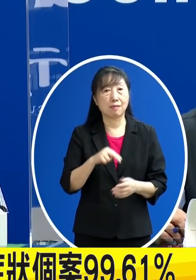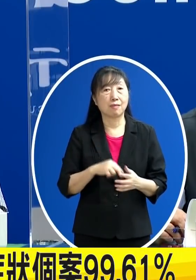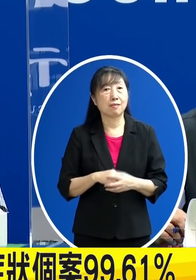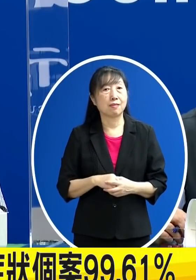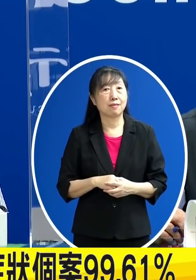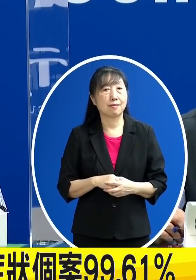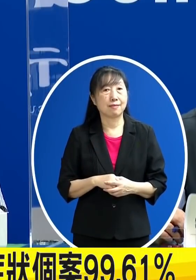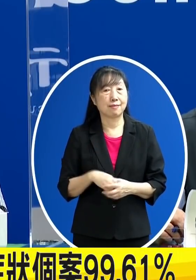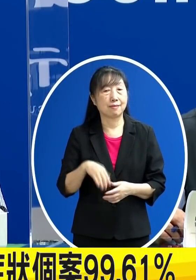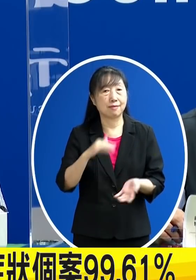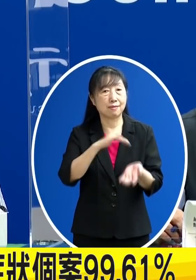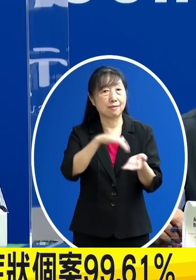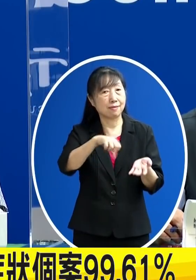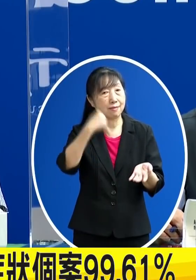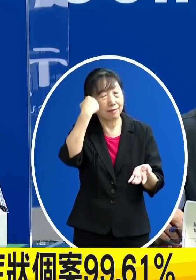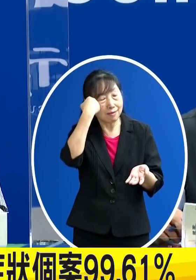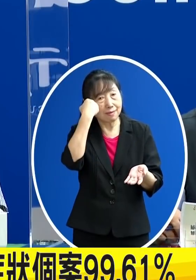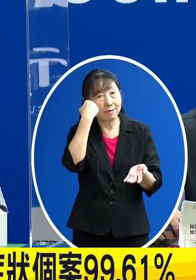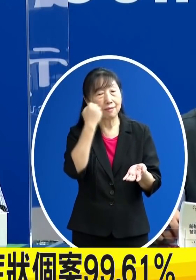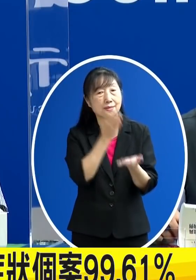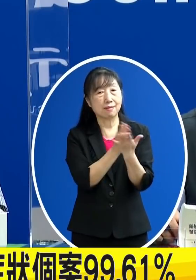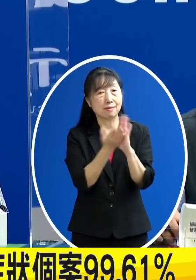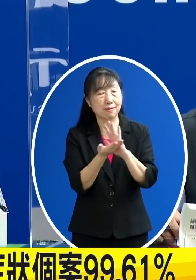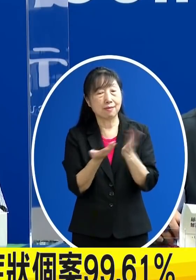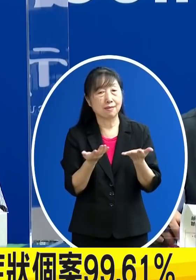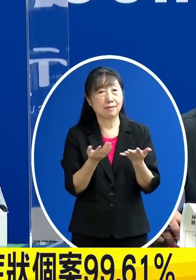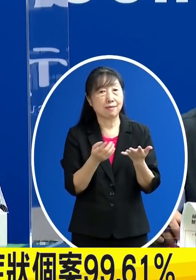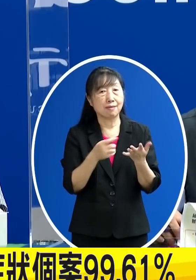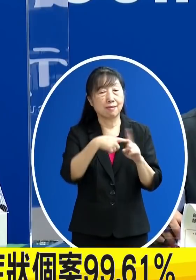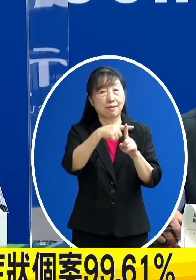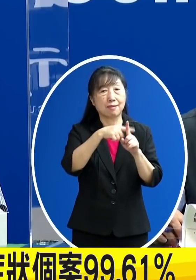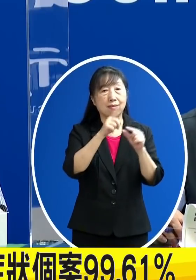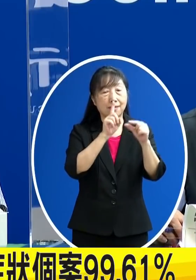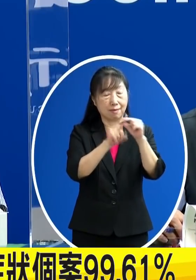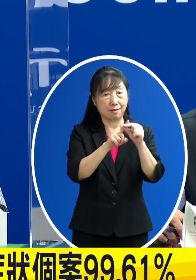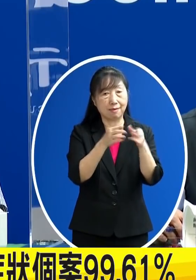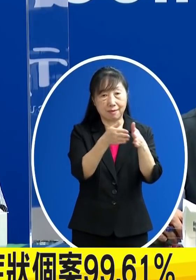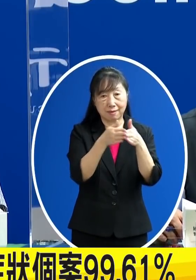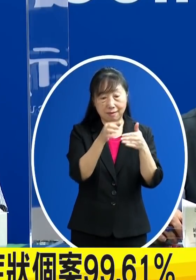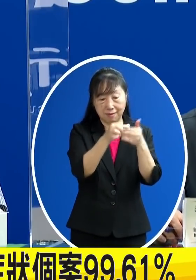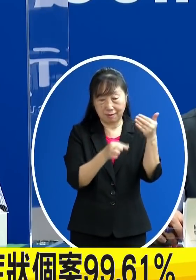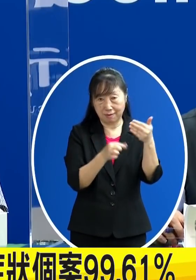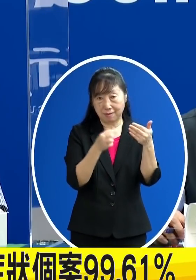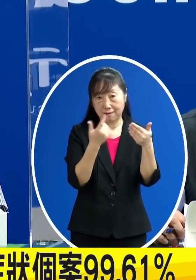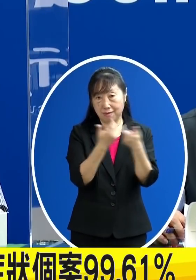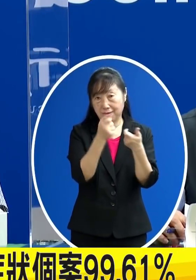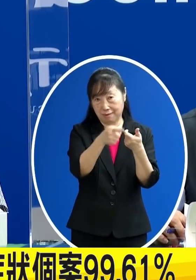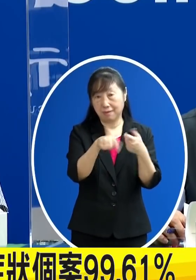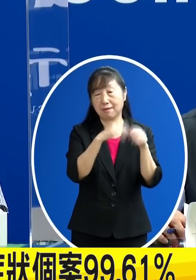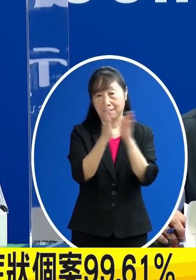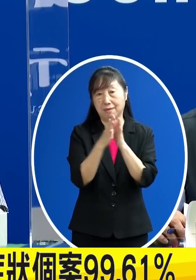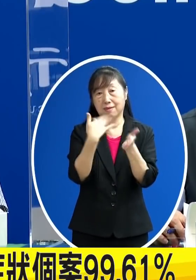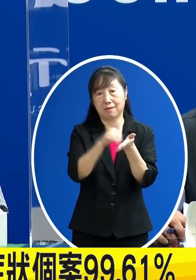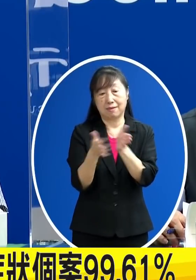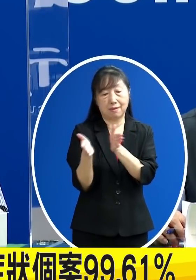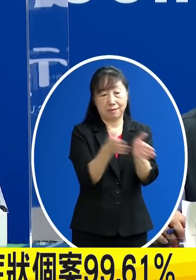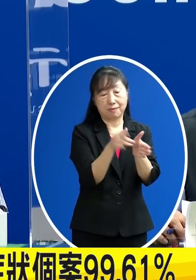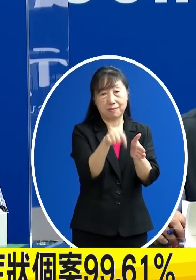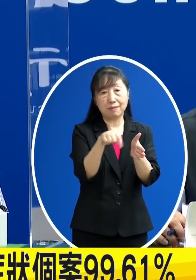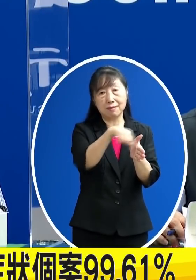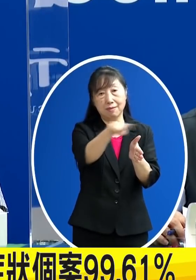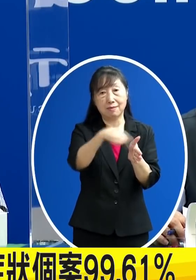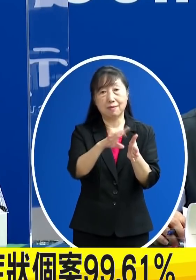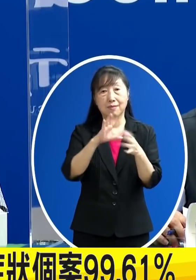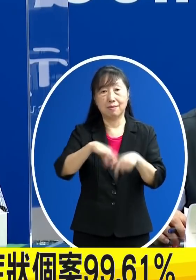种属于住院需要的一些 中度的一些需求的医疗需求的话，我们就算在中度。所以今天增加的